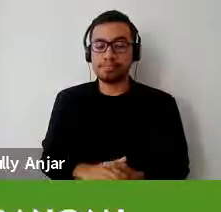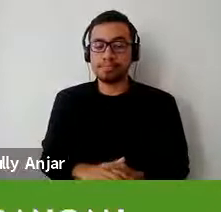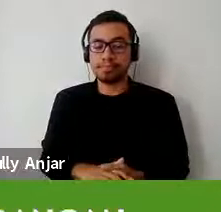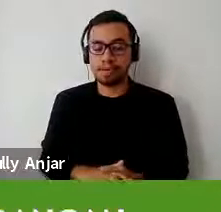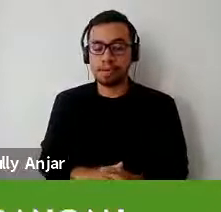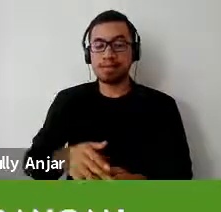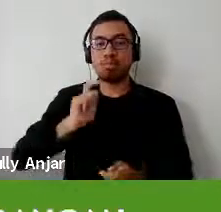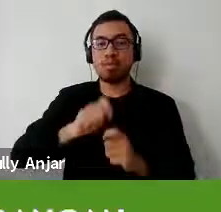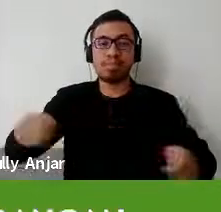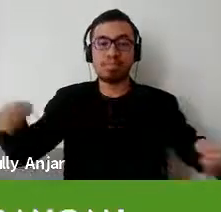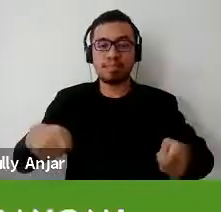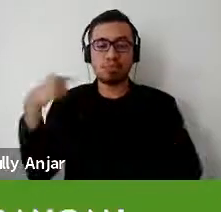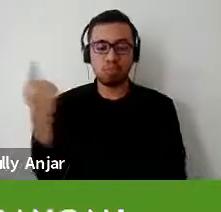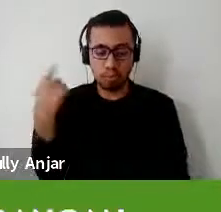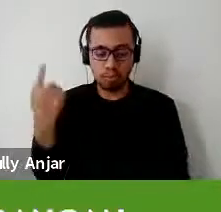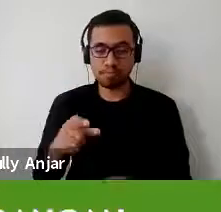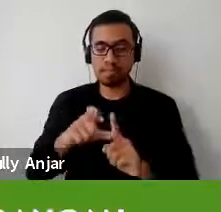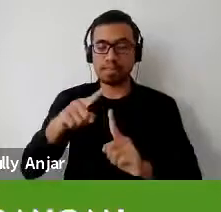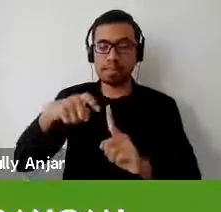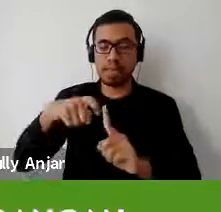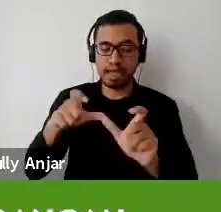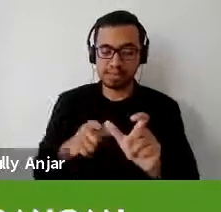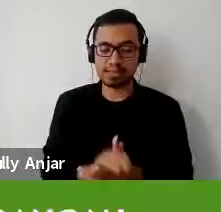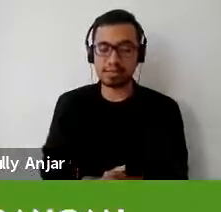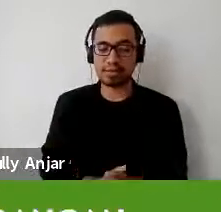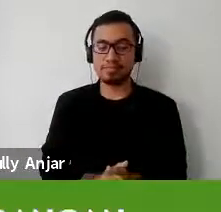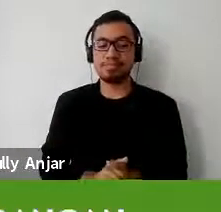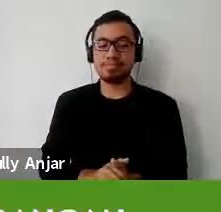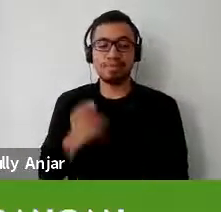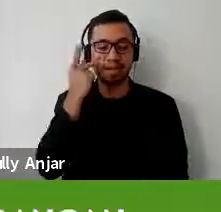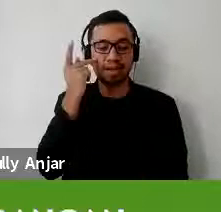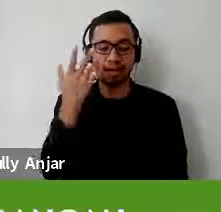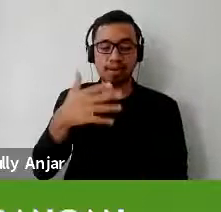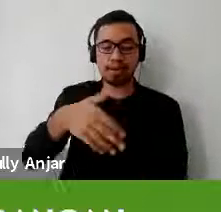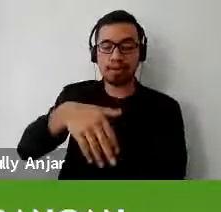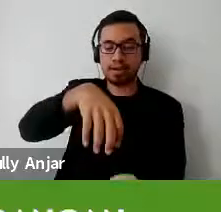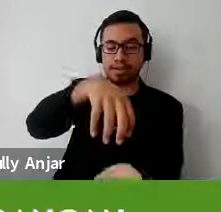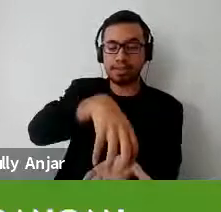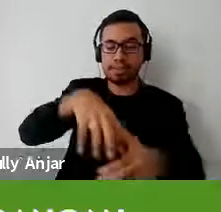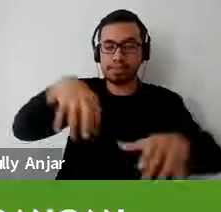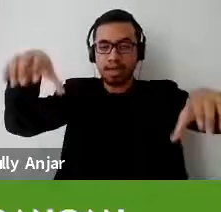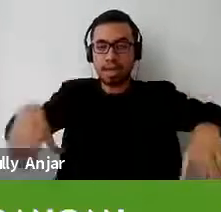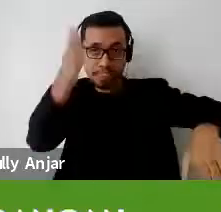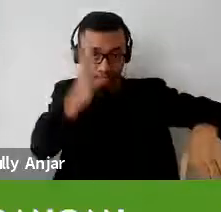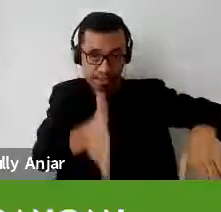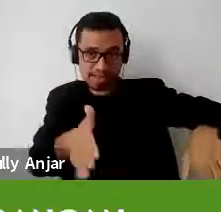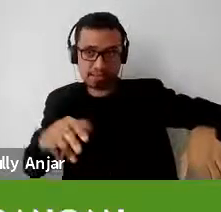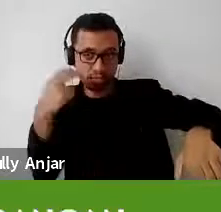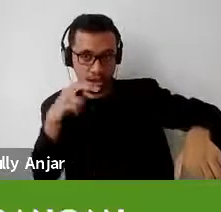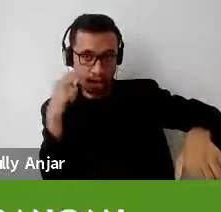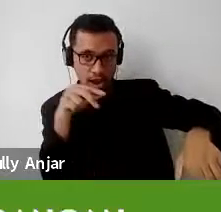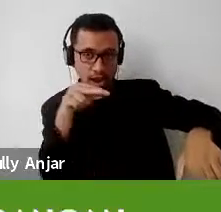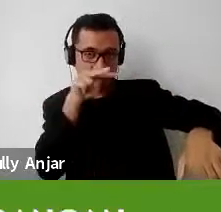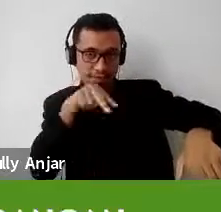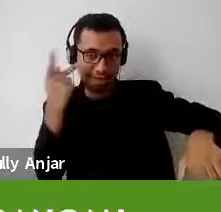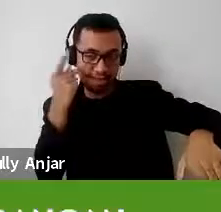pencegahan COVID. Kemudian pengawasan perbatasan, terminal, stasiun, bandara, dan sebagainya. Kemudian bidang logistik adalah